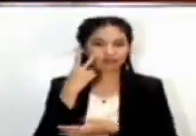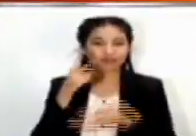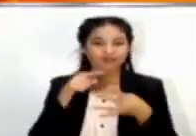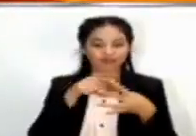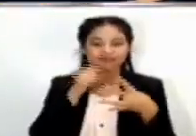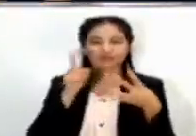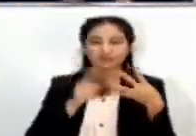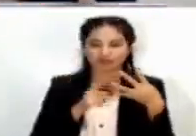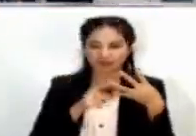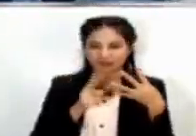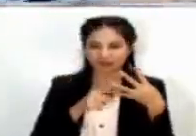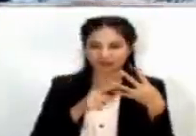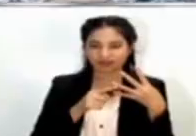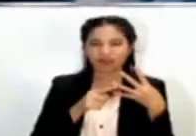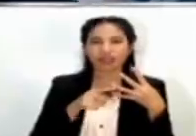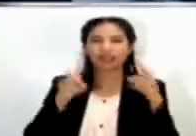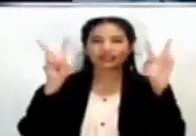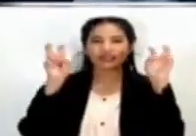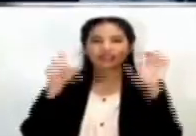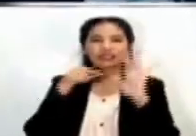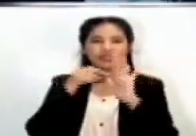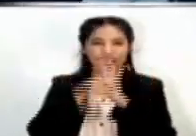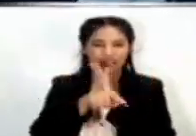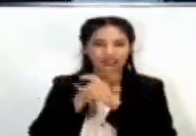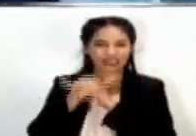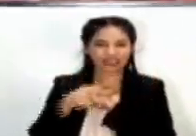Kill This Love.